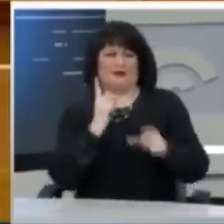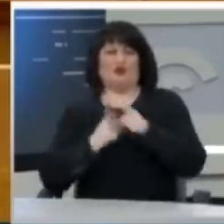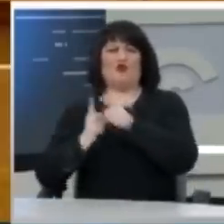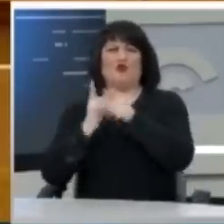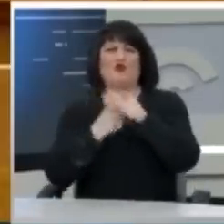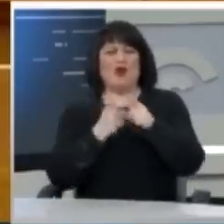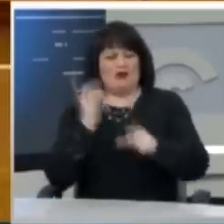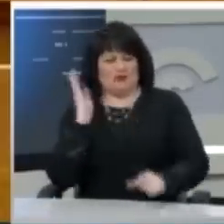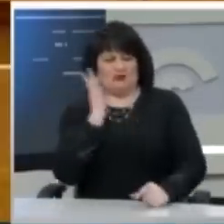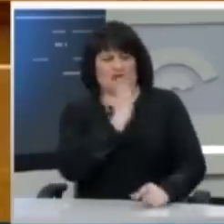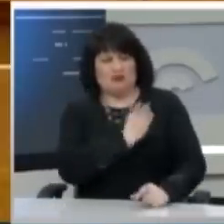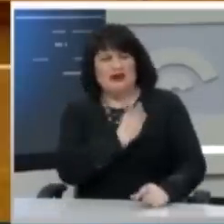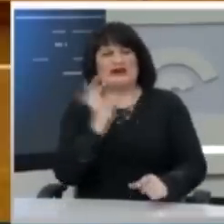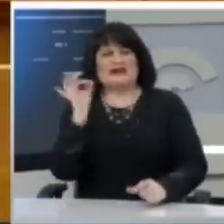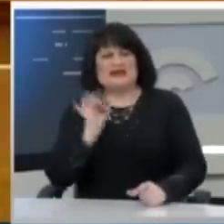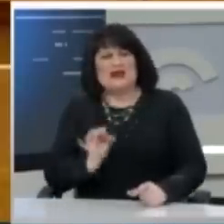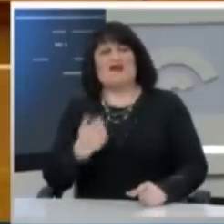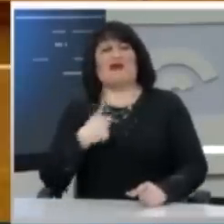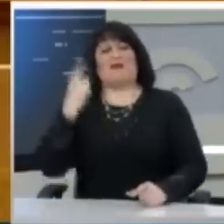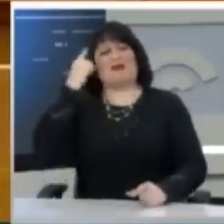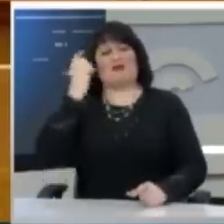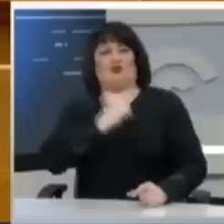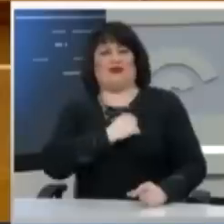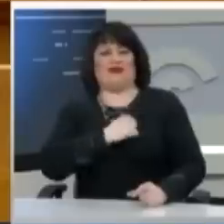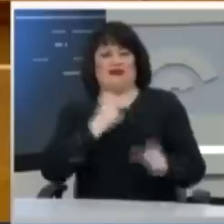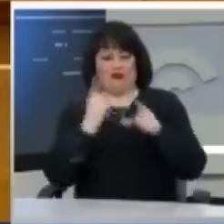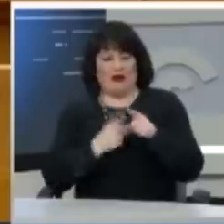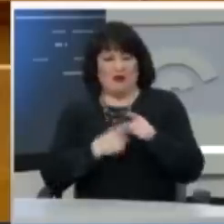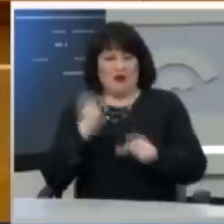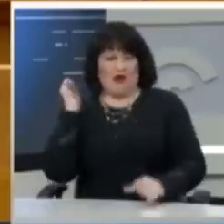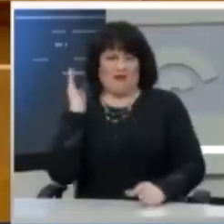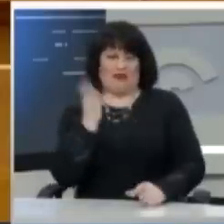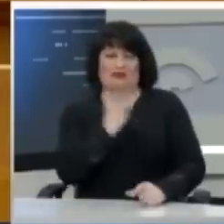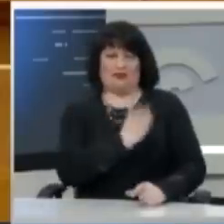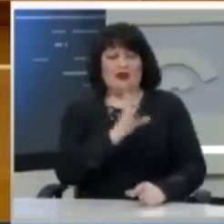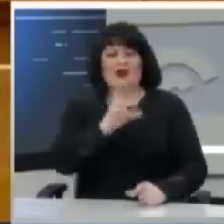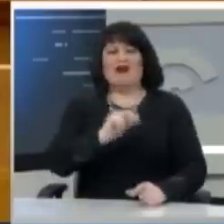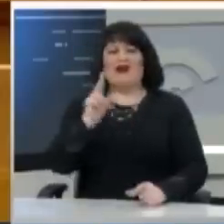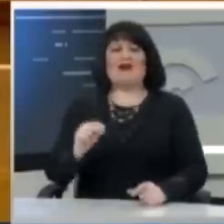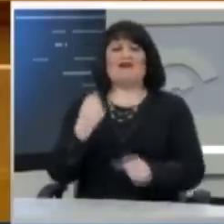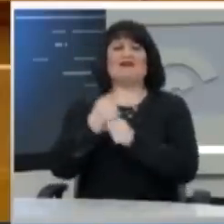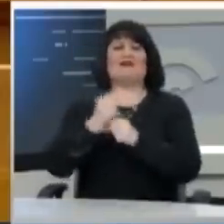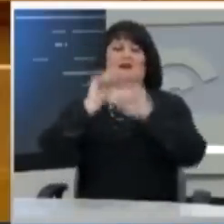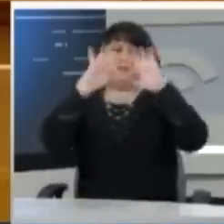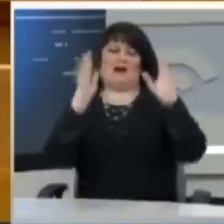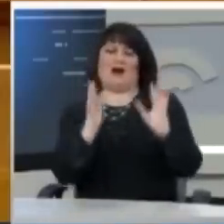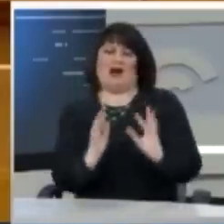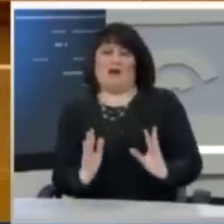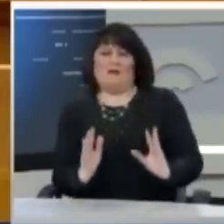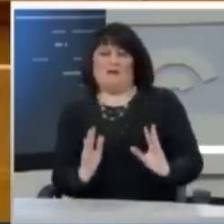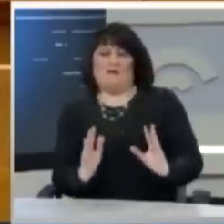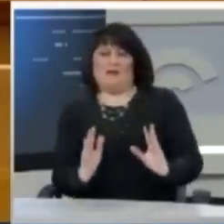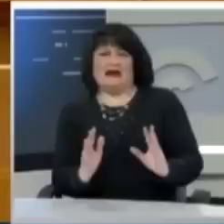κομμουνιστικά σύμβολα και την ιδεολογία των κομμουνιστών, την ίδια στιγμή που στείνουν και αγάλματα για τη δράση